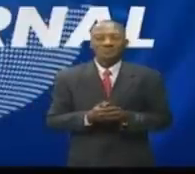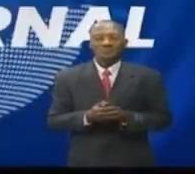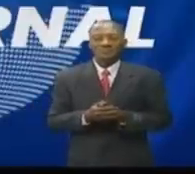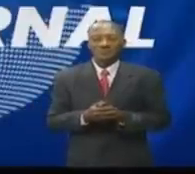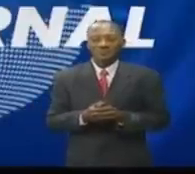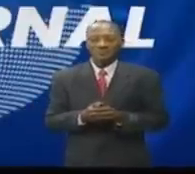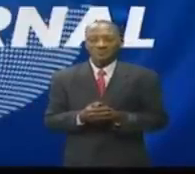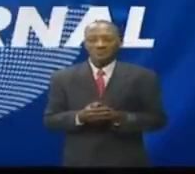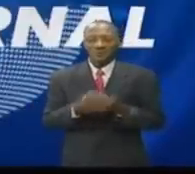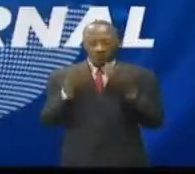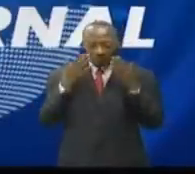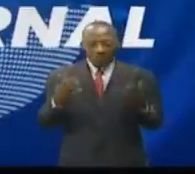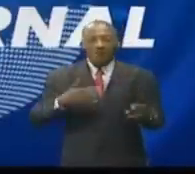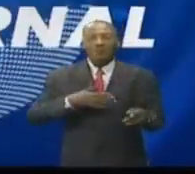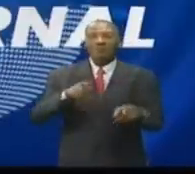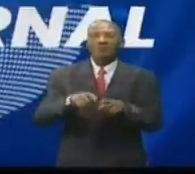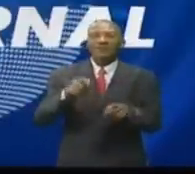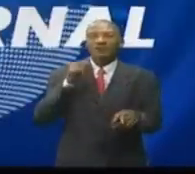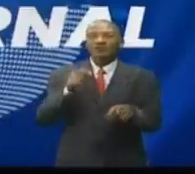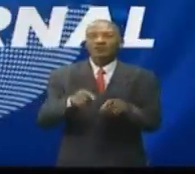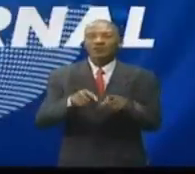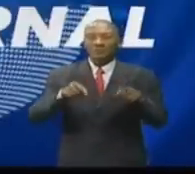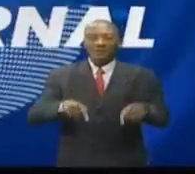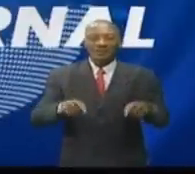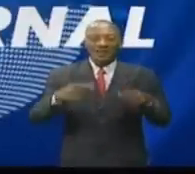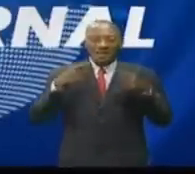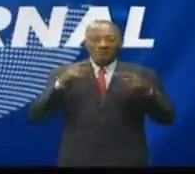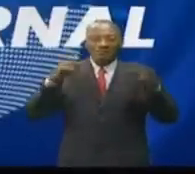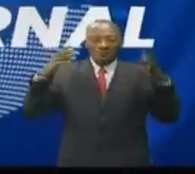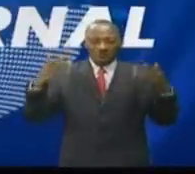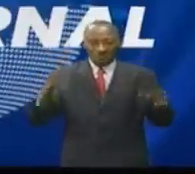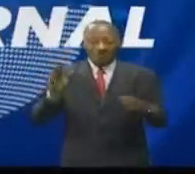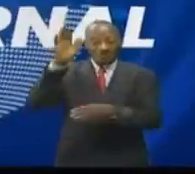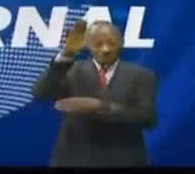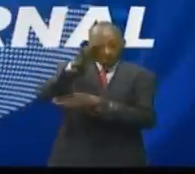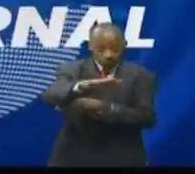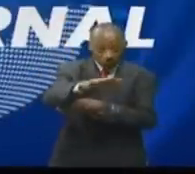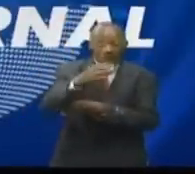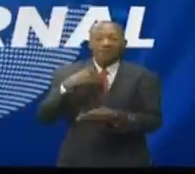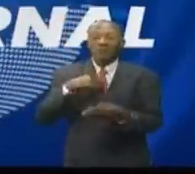Et voilà, c'est par cette note que nous mettons fin à ce journal. Merci